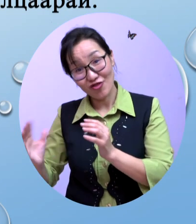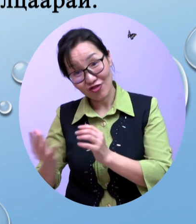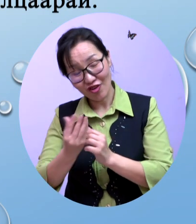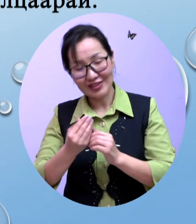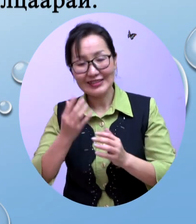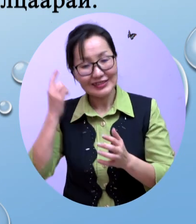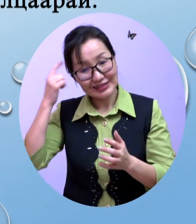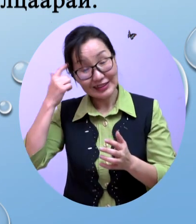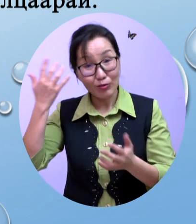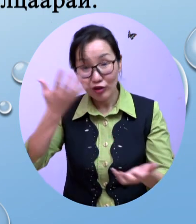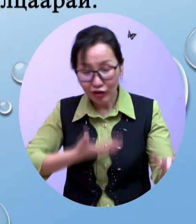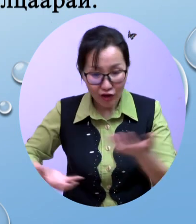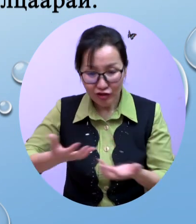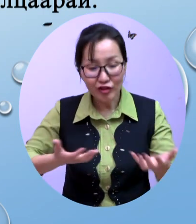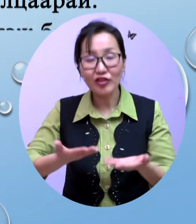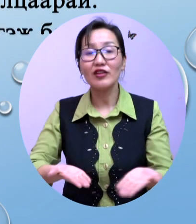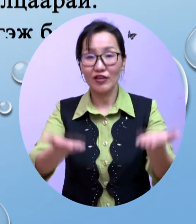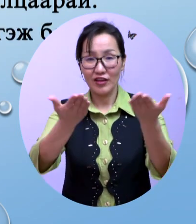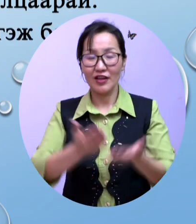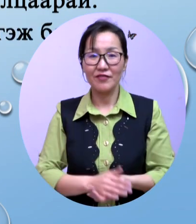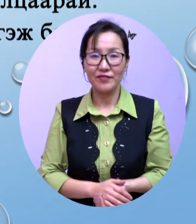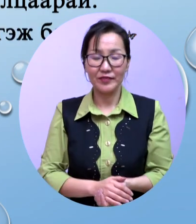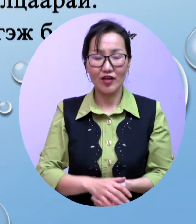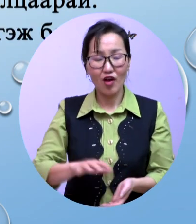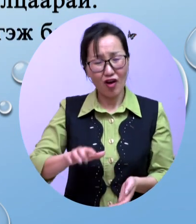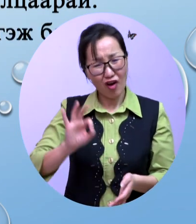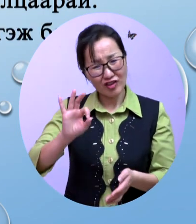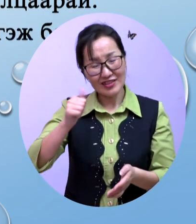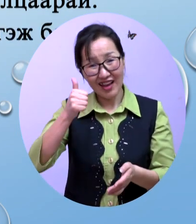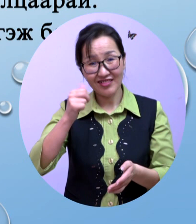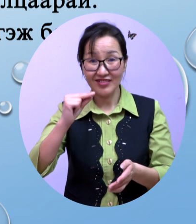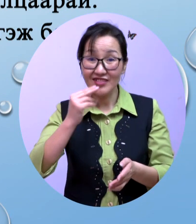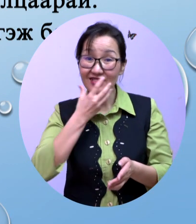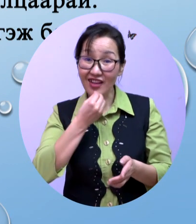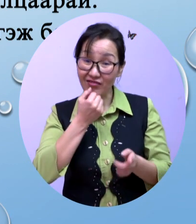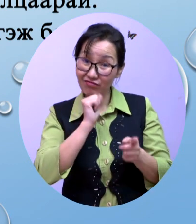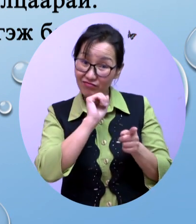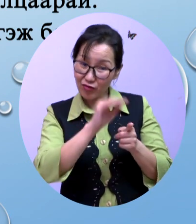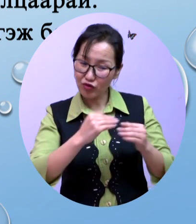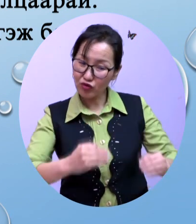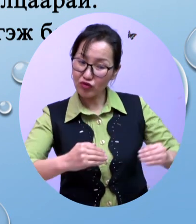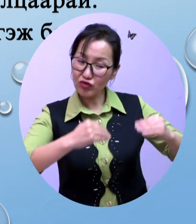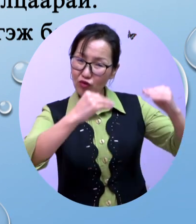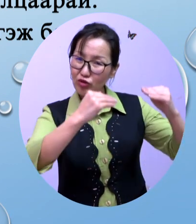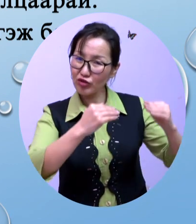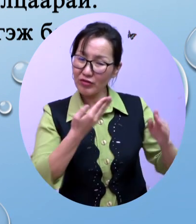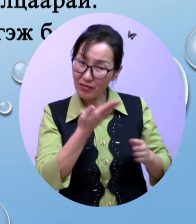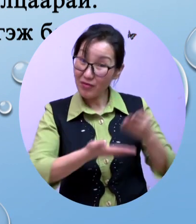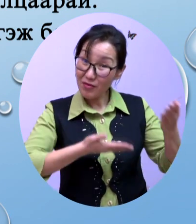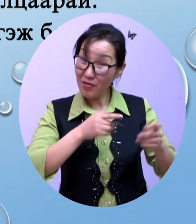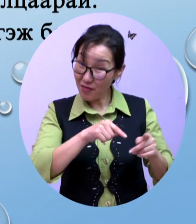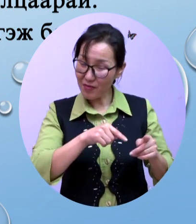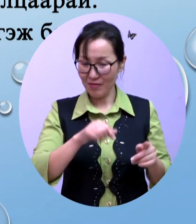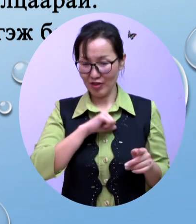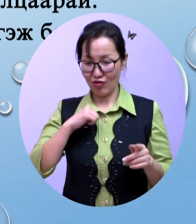санаа бодлоо солилцоороо хүүхдүүдээ. Олон сайхан зөв чанаруудтай болон төлөвшөж байгаа гэдэгт нь